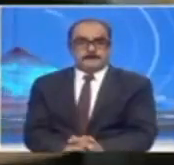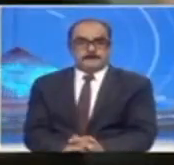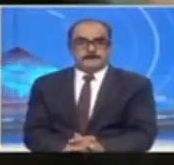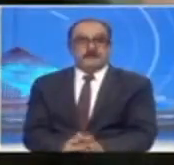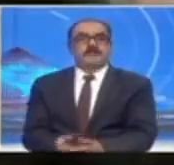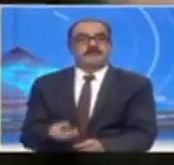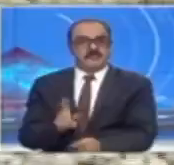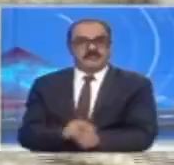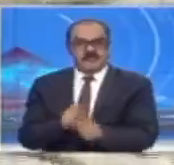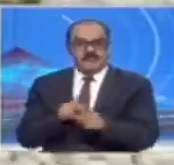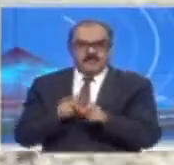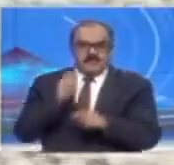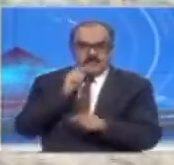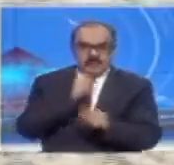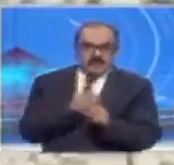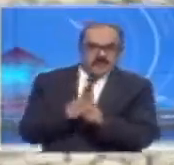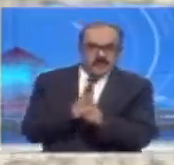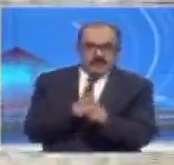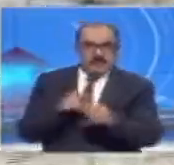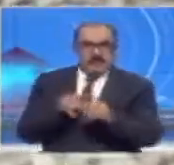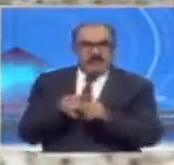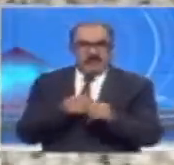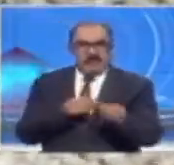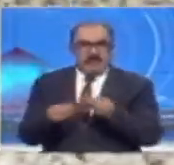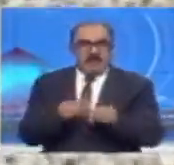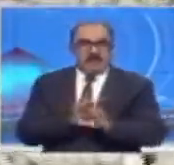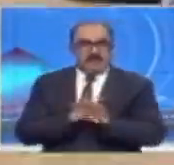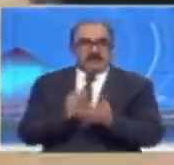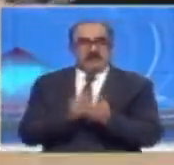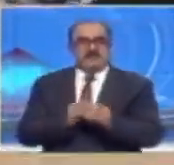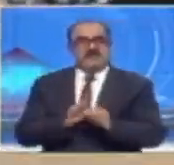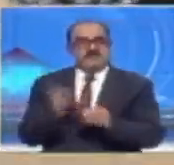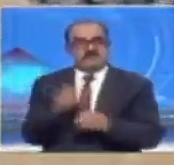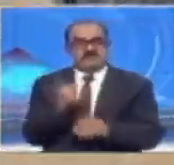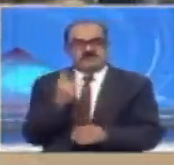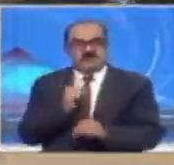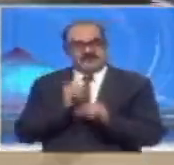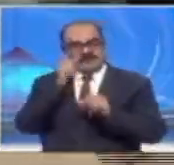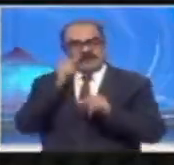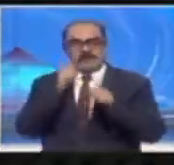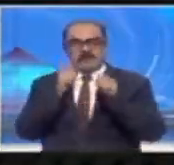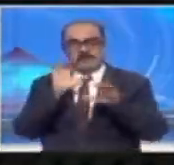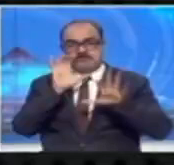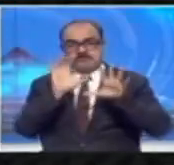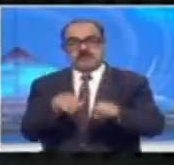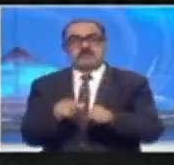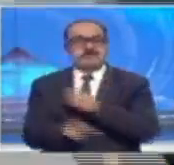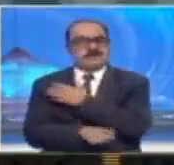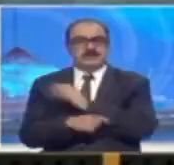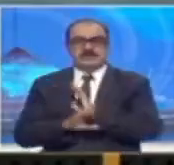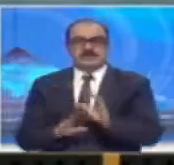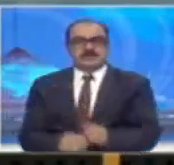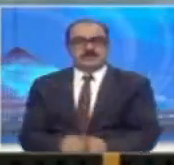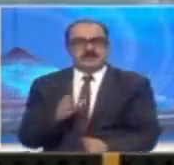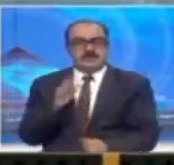وفي مجال مكافحة المخدرات وضبط المتاجرين فيها، تمكنت أجهزة وزارة الداخلية خلال أسبوع